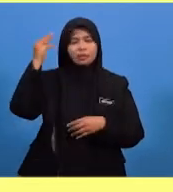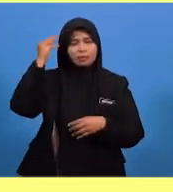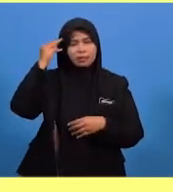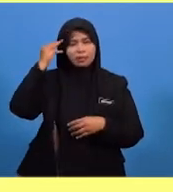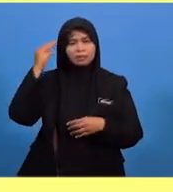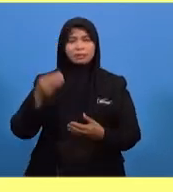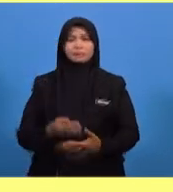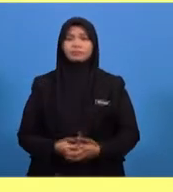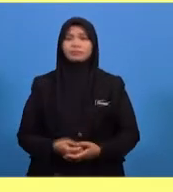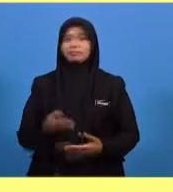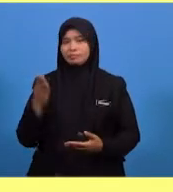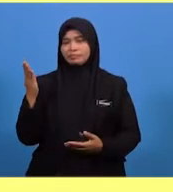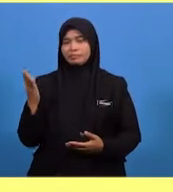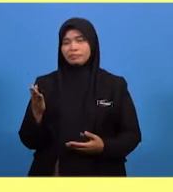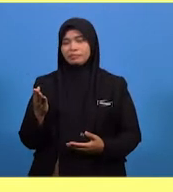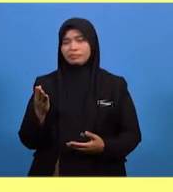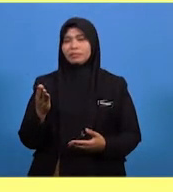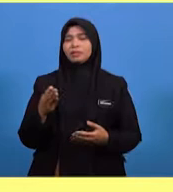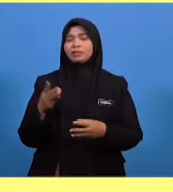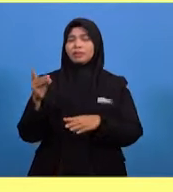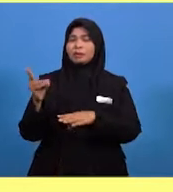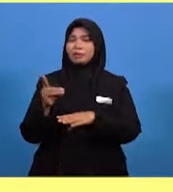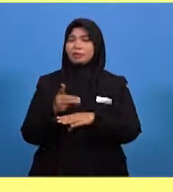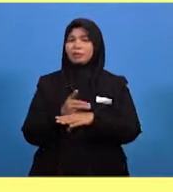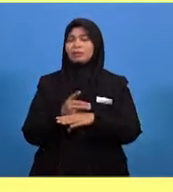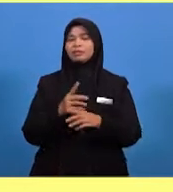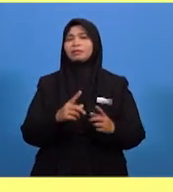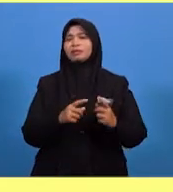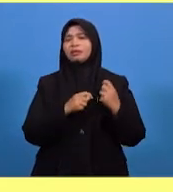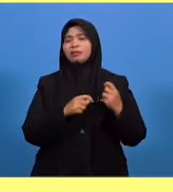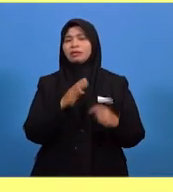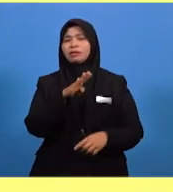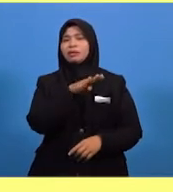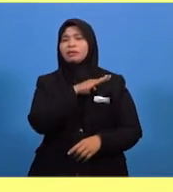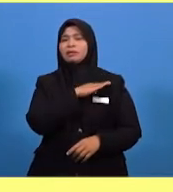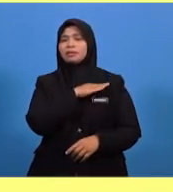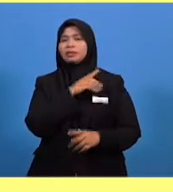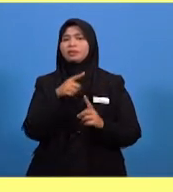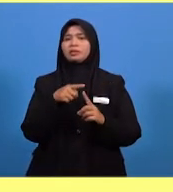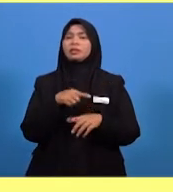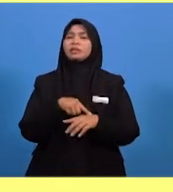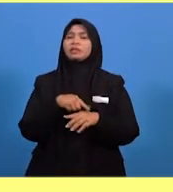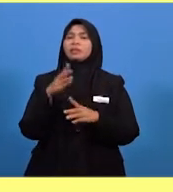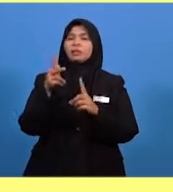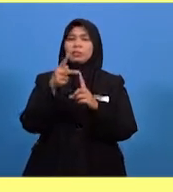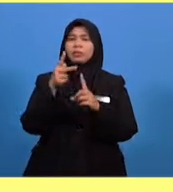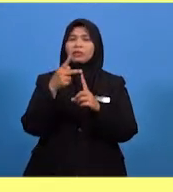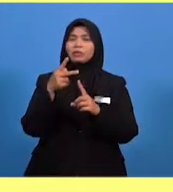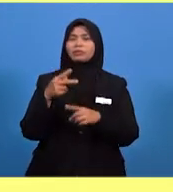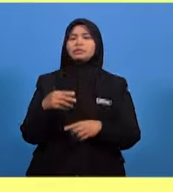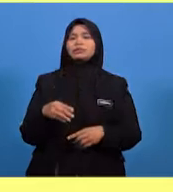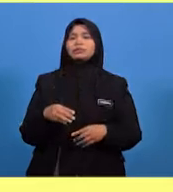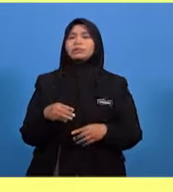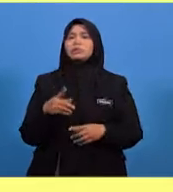pendaratan pertama dan trowbridge di pulau Pinang berlaku tiga minggu selepas jepun menyerah kalah